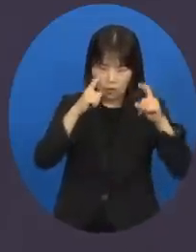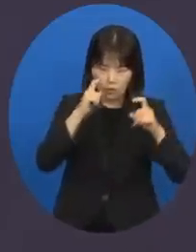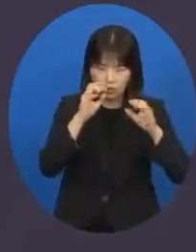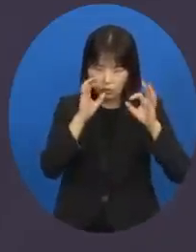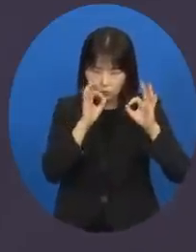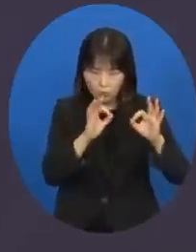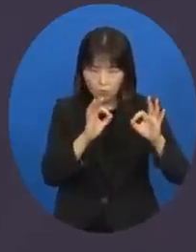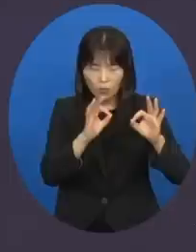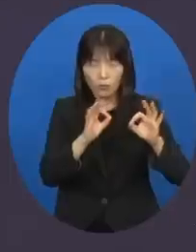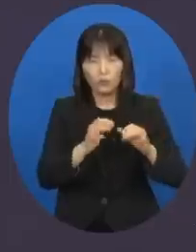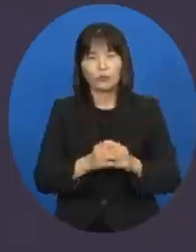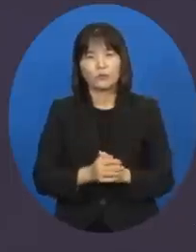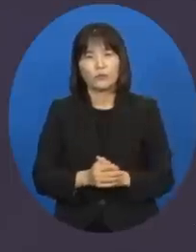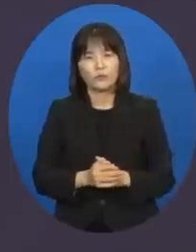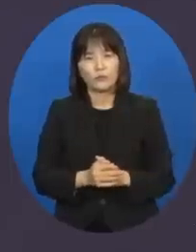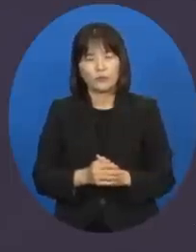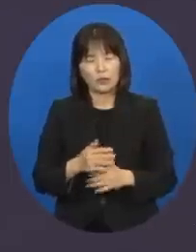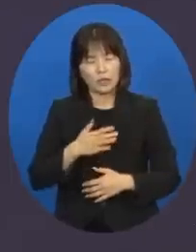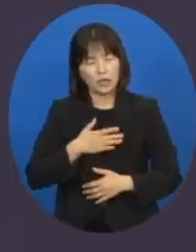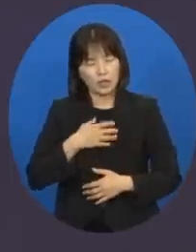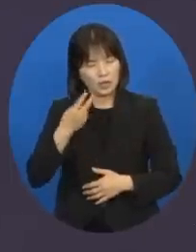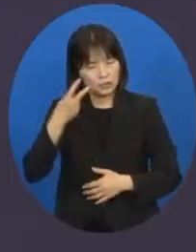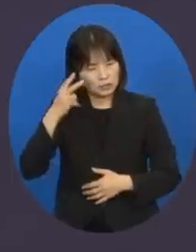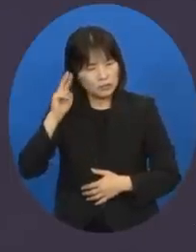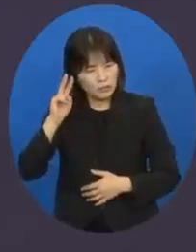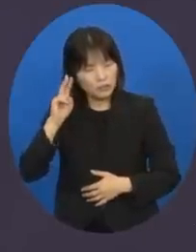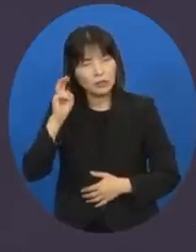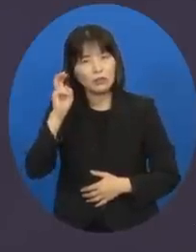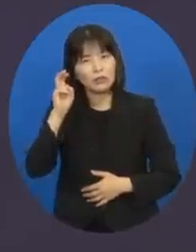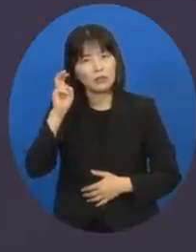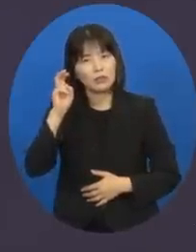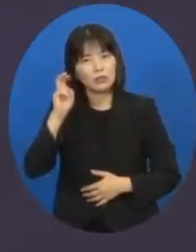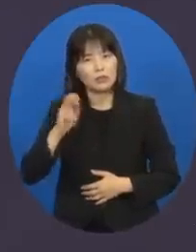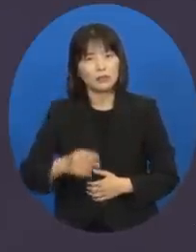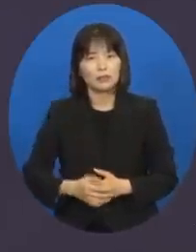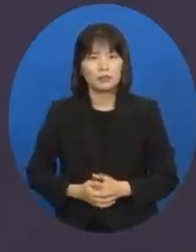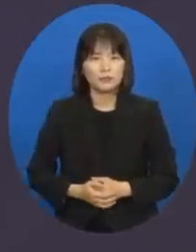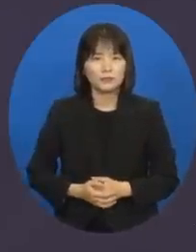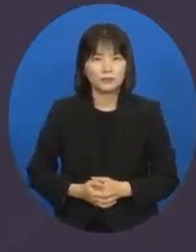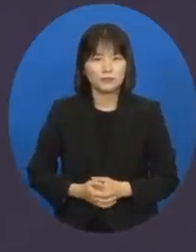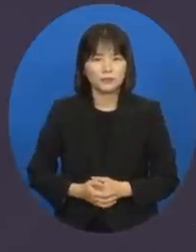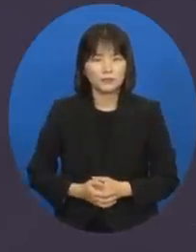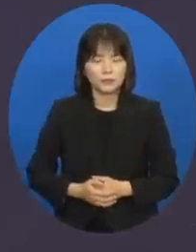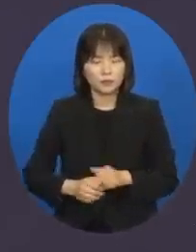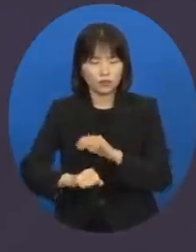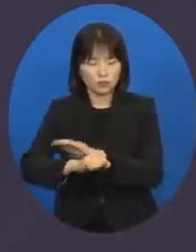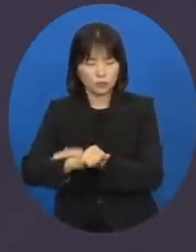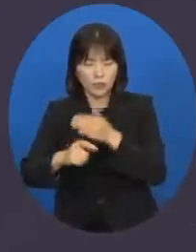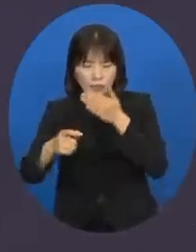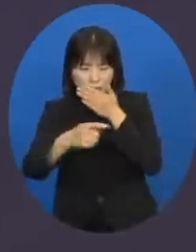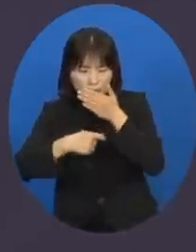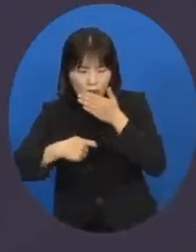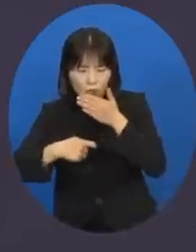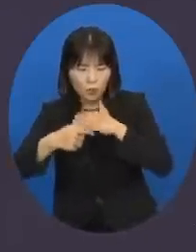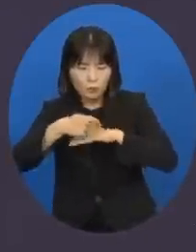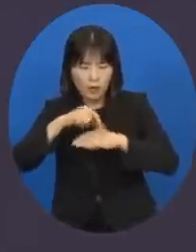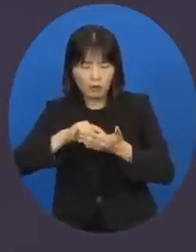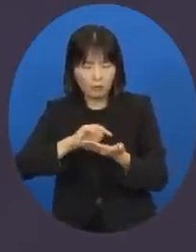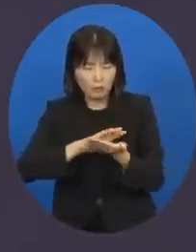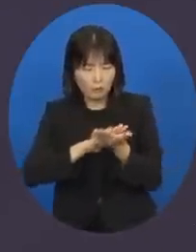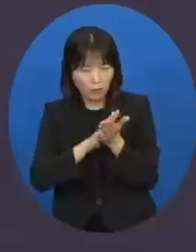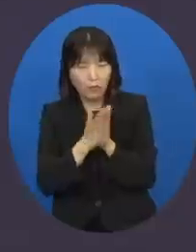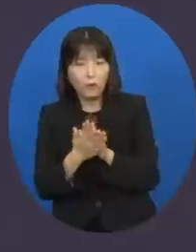보니까 아, 내가 뭔가 착각을 했구나. 바로 이 우편 강도의 심정의 변화가